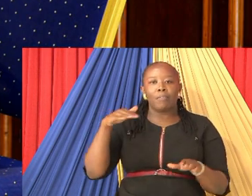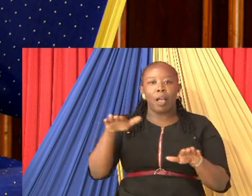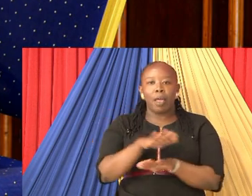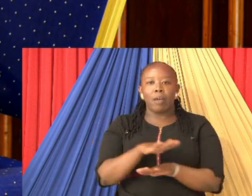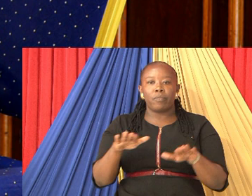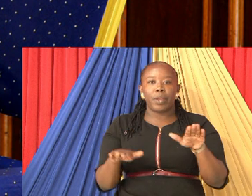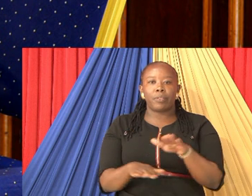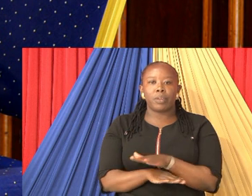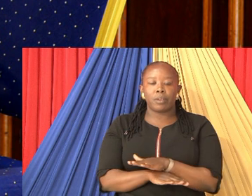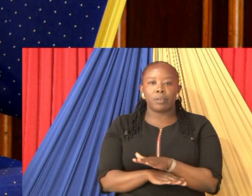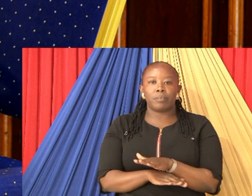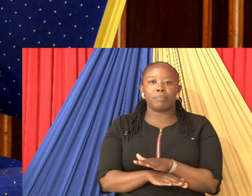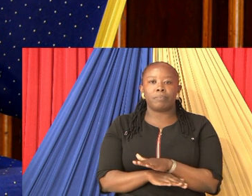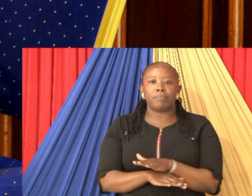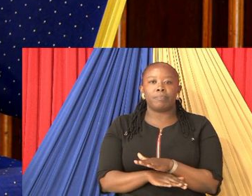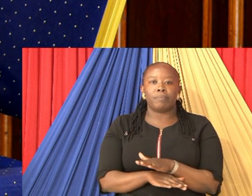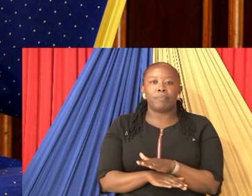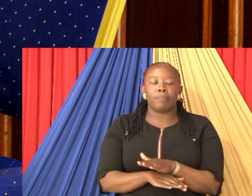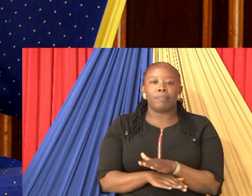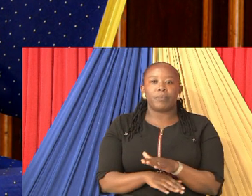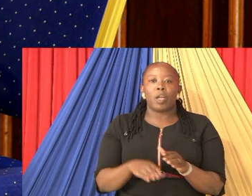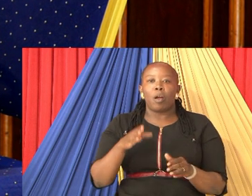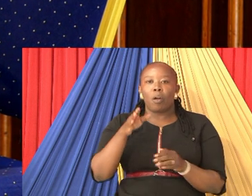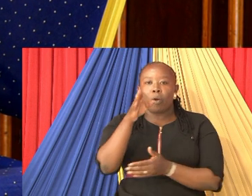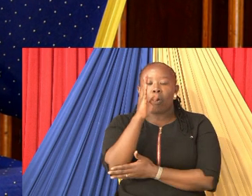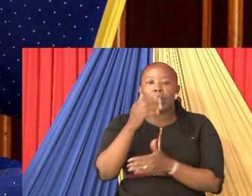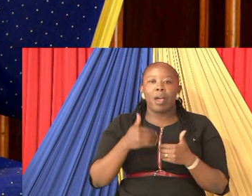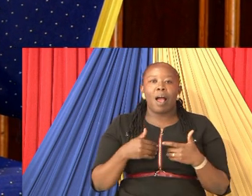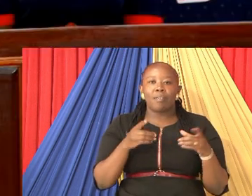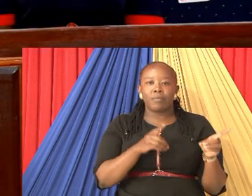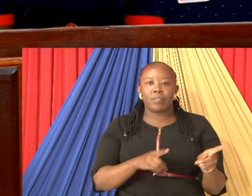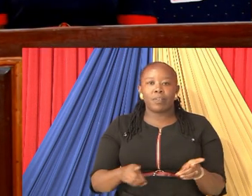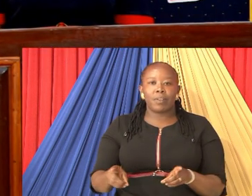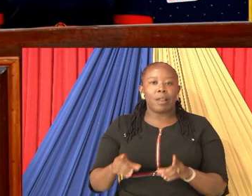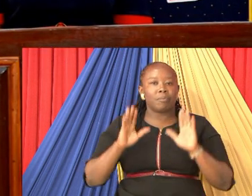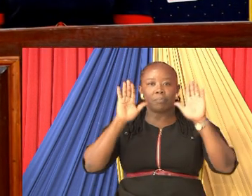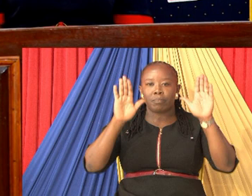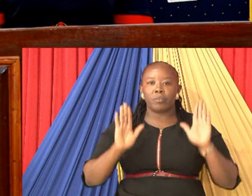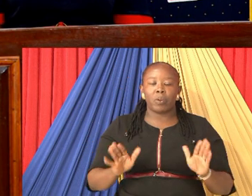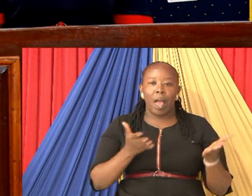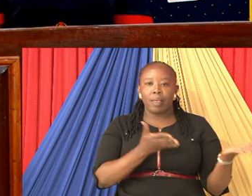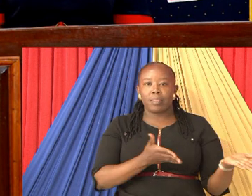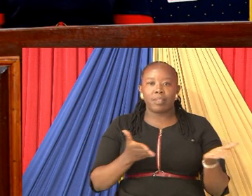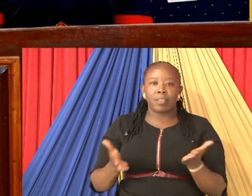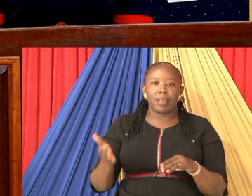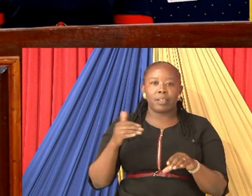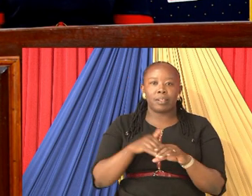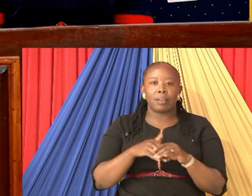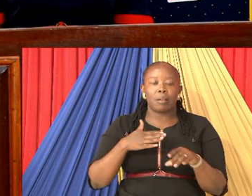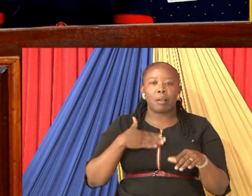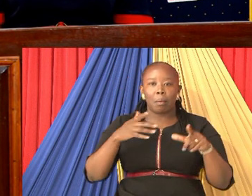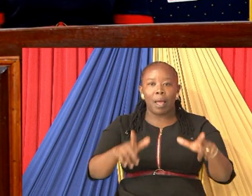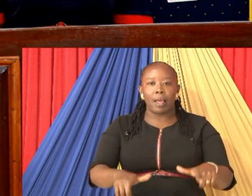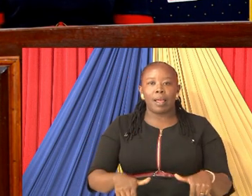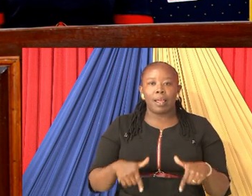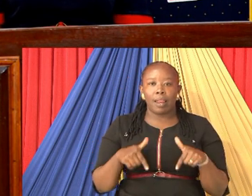mkuu, yale yote ambayo amenitendea mimi siwezi, sio kwa uwezo wangu wala kwa nguvu. It is